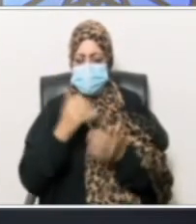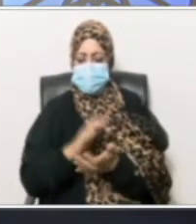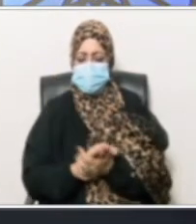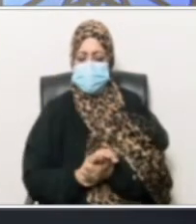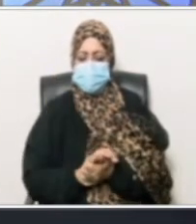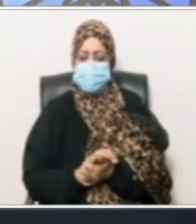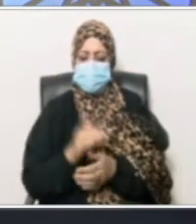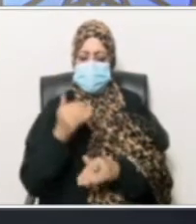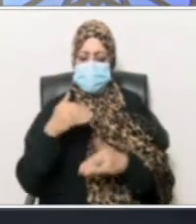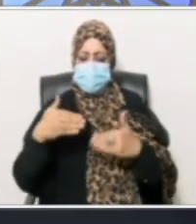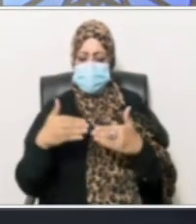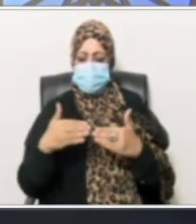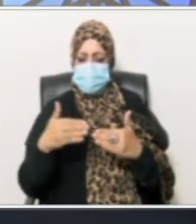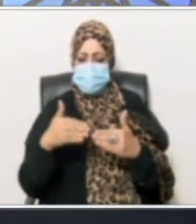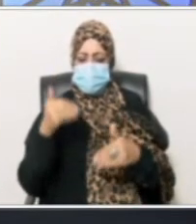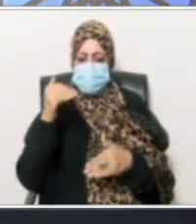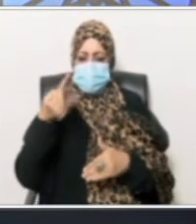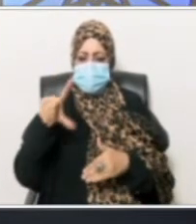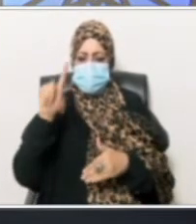الأخ خالد من سبها.